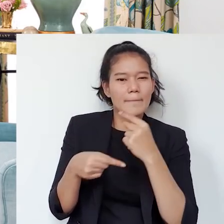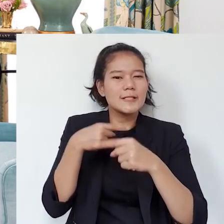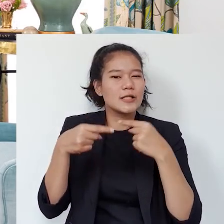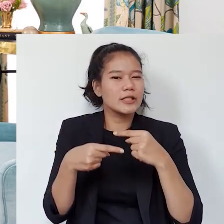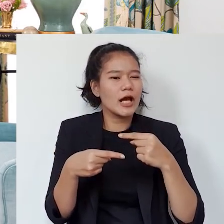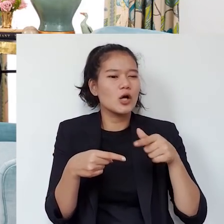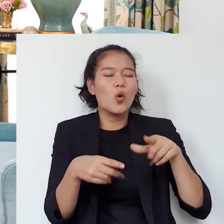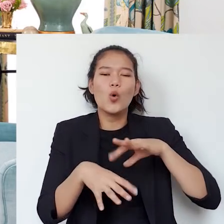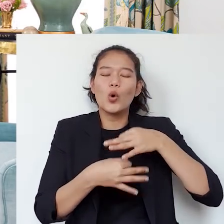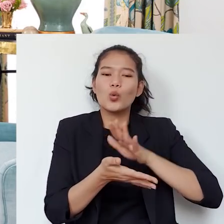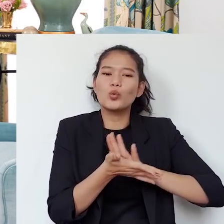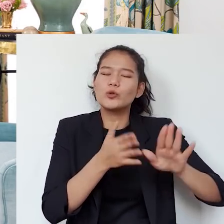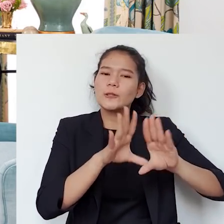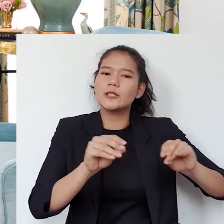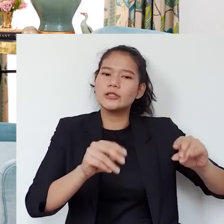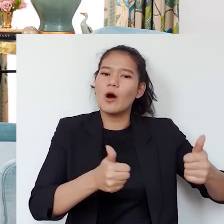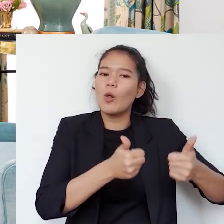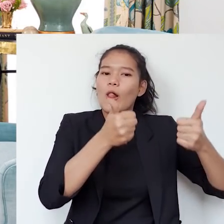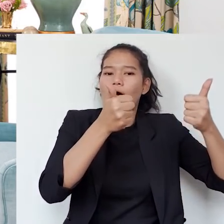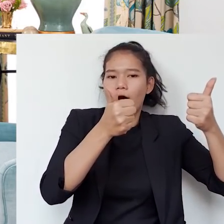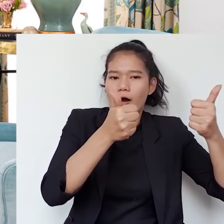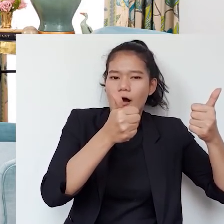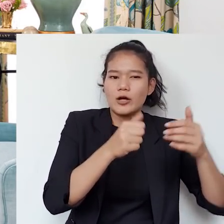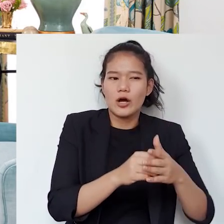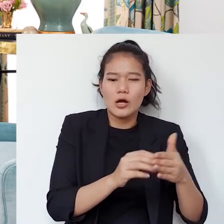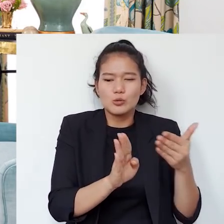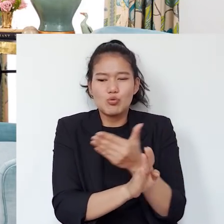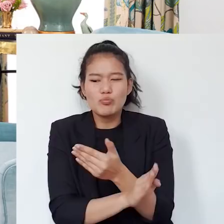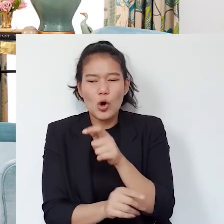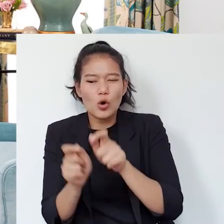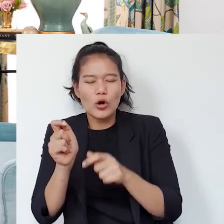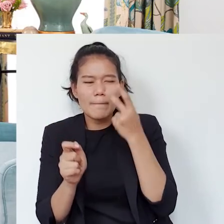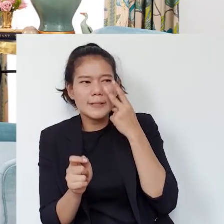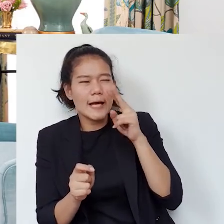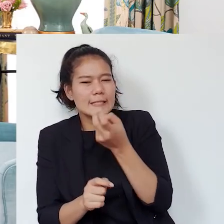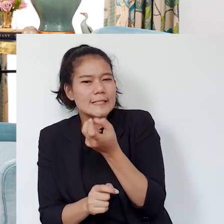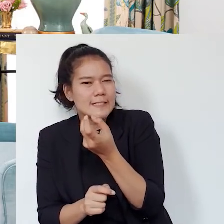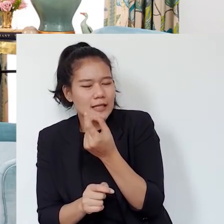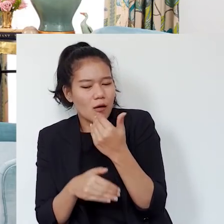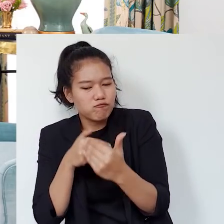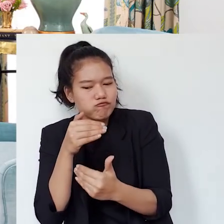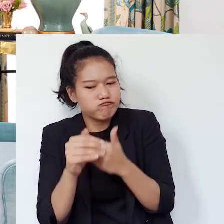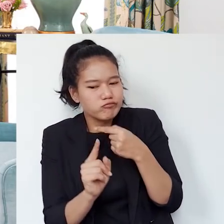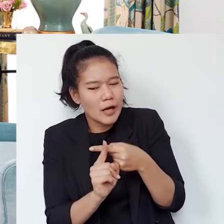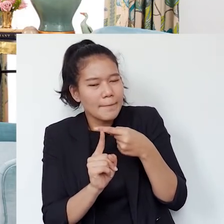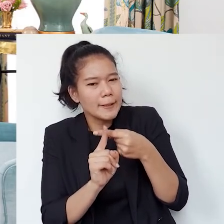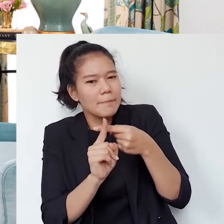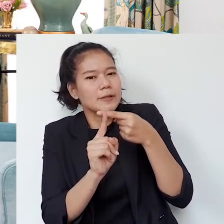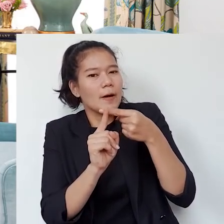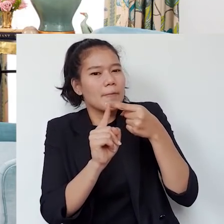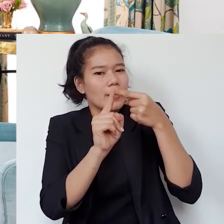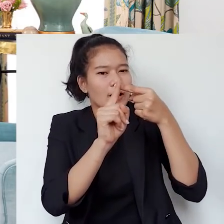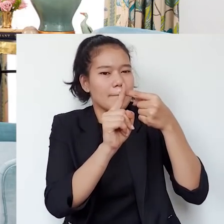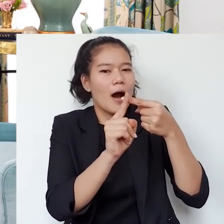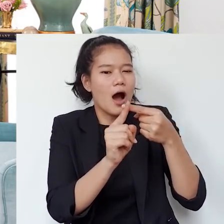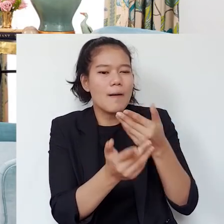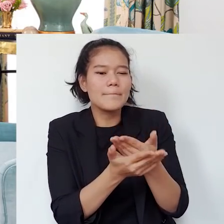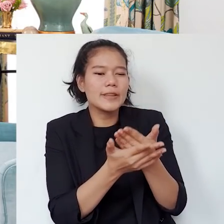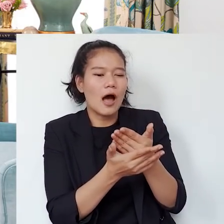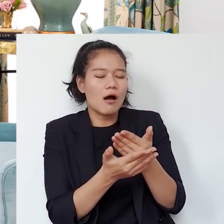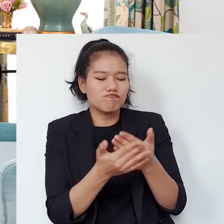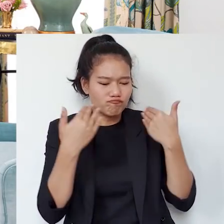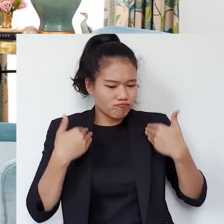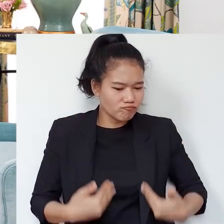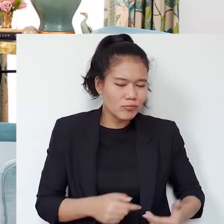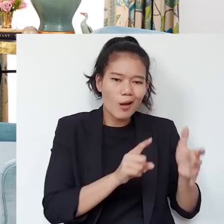biasa cara bekerjanya. Dari yang tadinya hanya sedikit orang percaya, bertambah lagi memberi diri dibaptis.